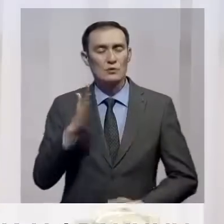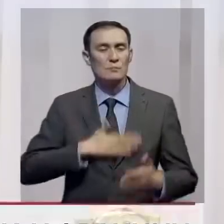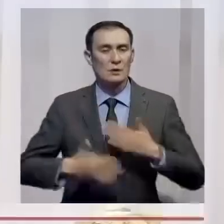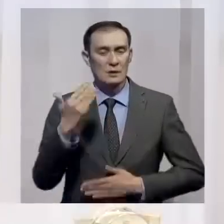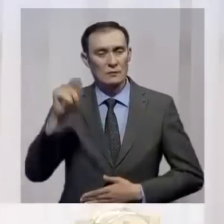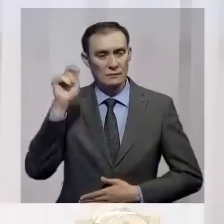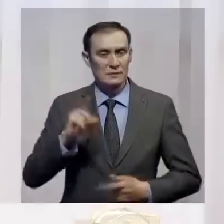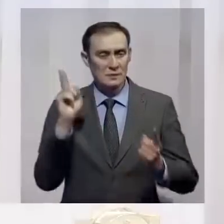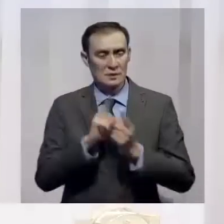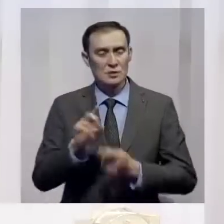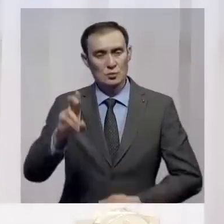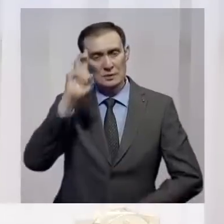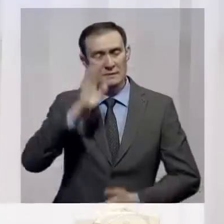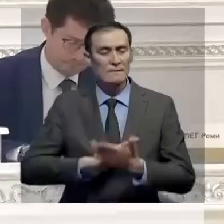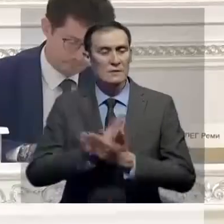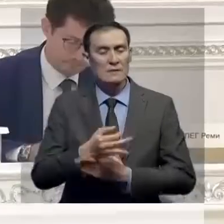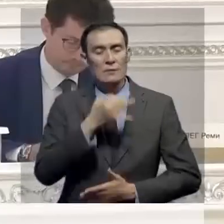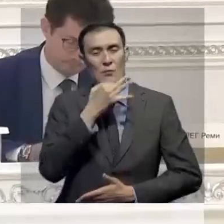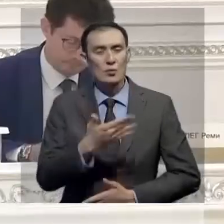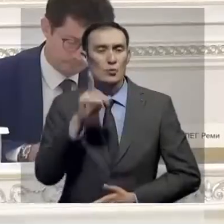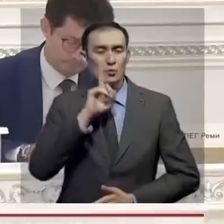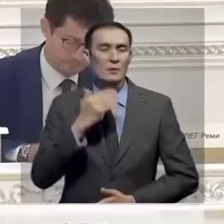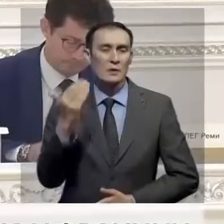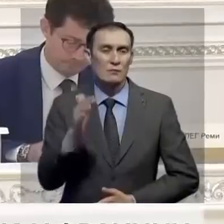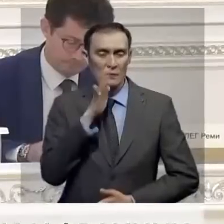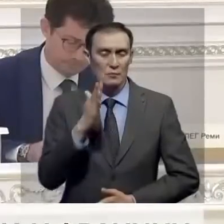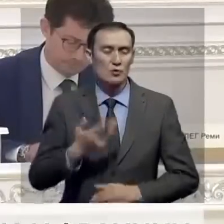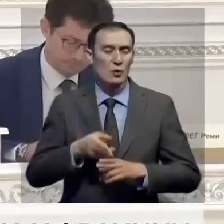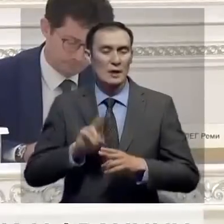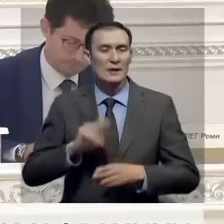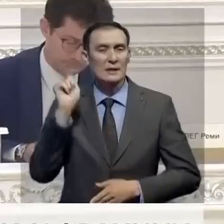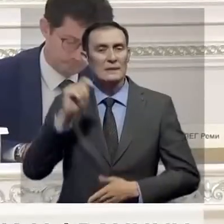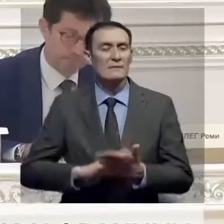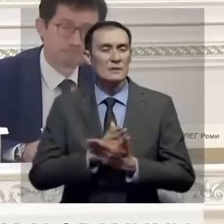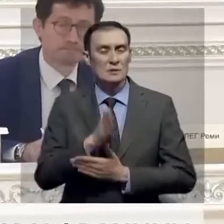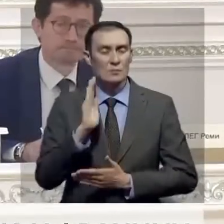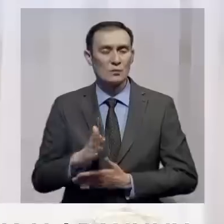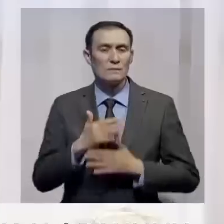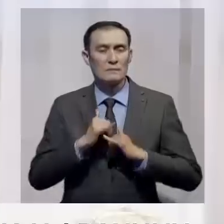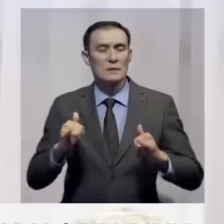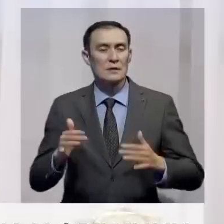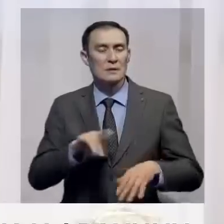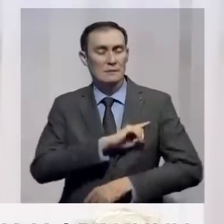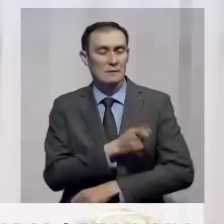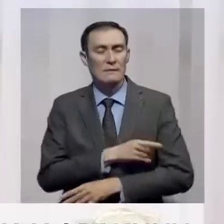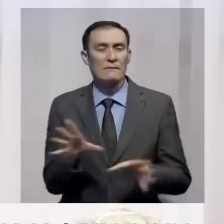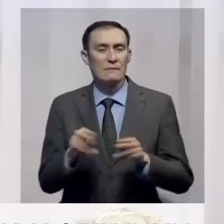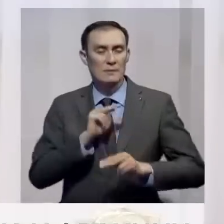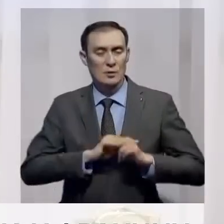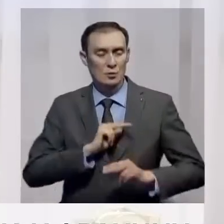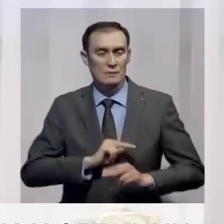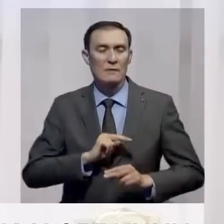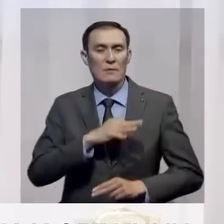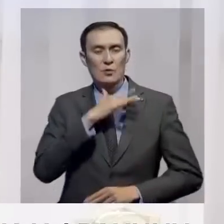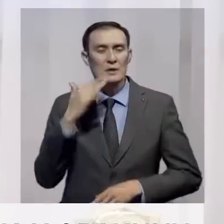видеть его здесь с государственным визитом в любое удобное для него время. Считаю, что этот визит придаст серьезный импульс развитию нашего взаимовыгодного партнерства